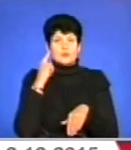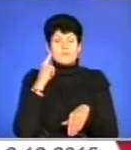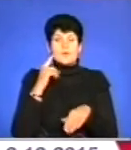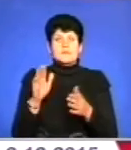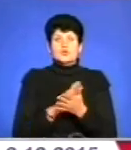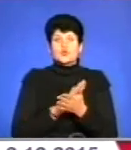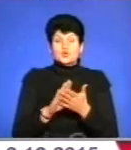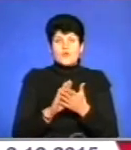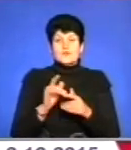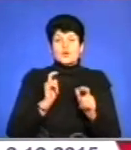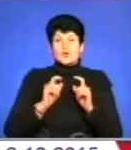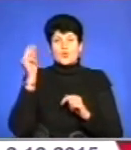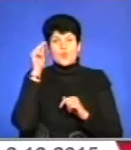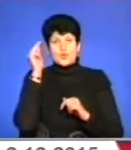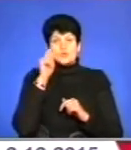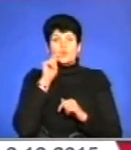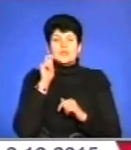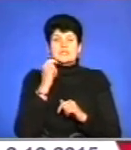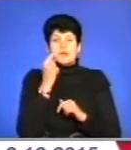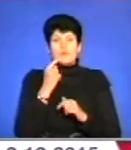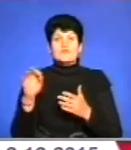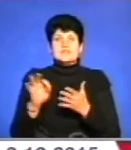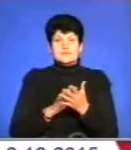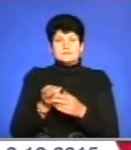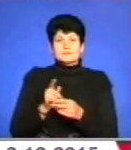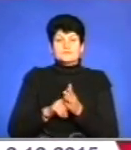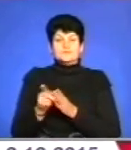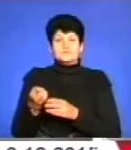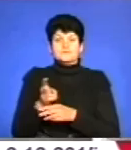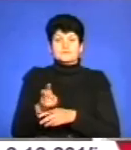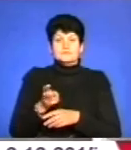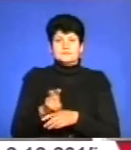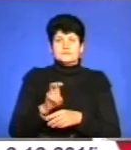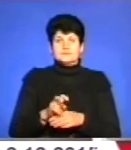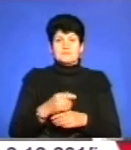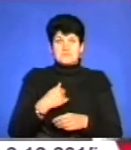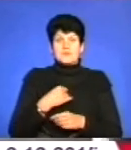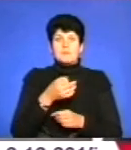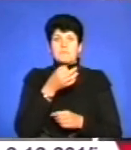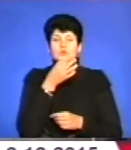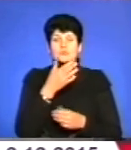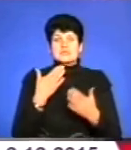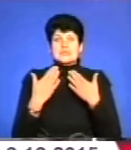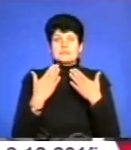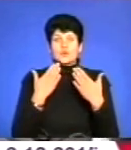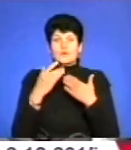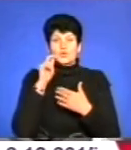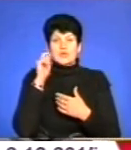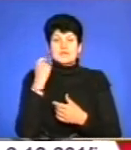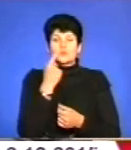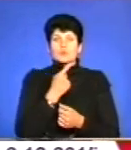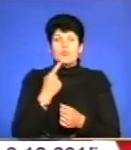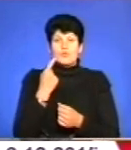курси української мови, не зволікала і відразу почала відвідувати заняття. Мені подобається спілкуватися українською мовою,